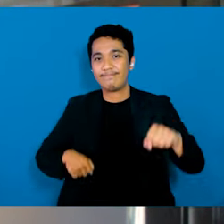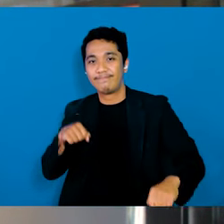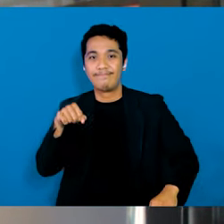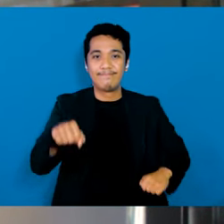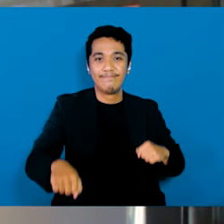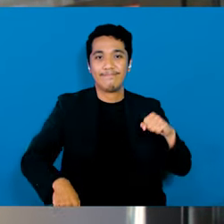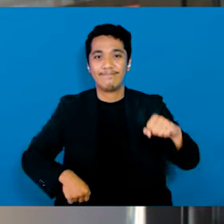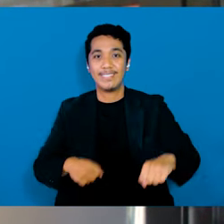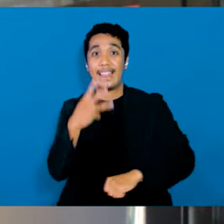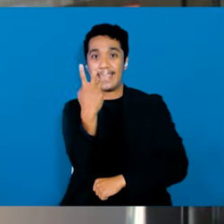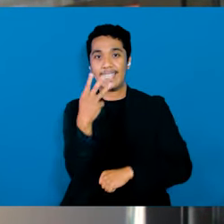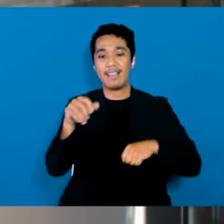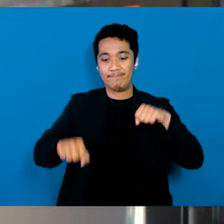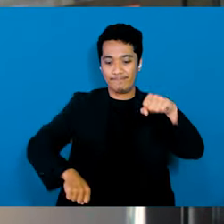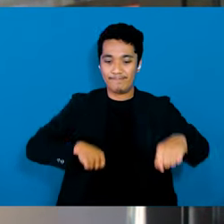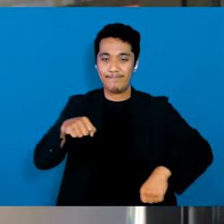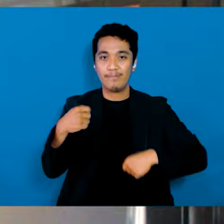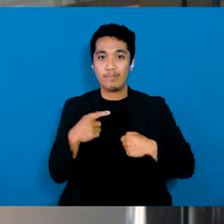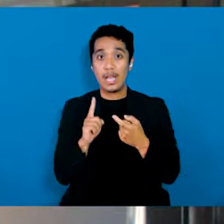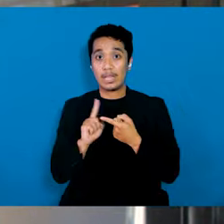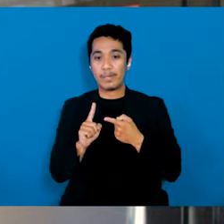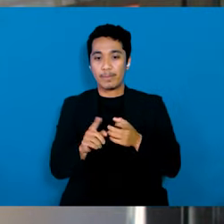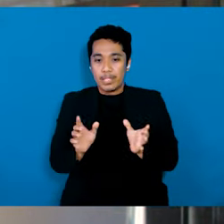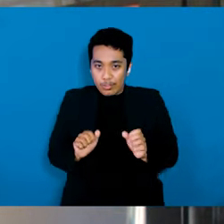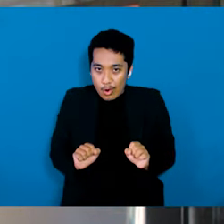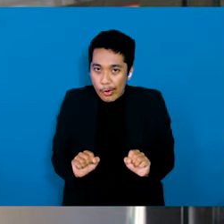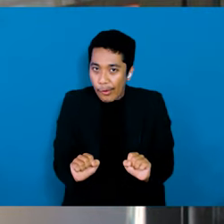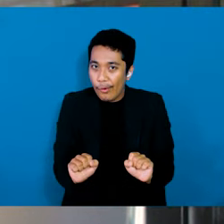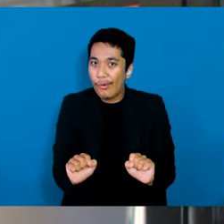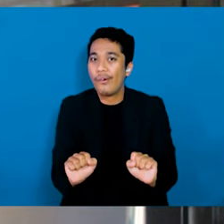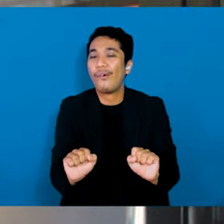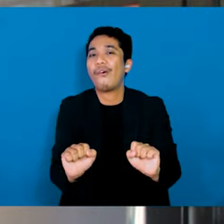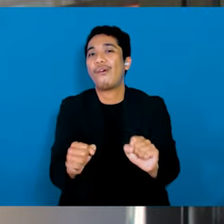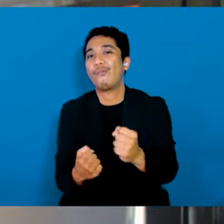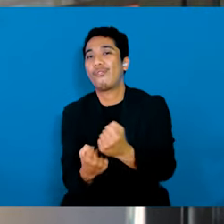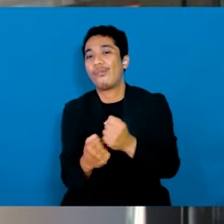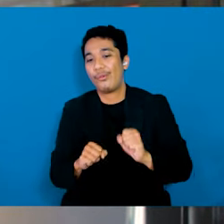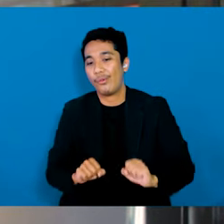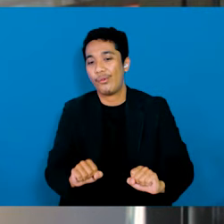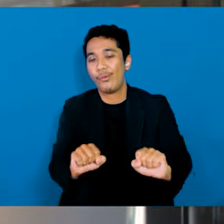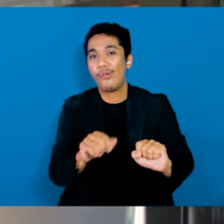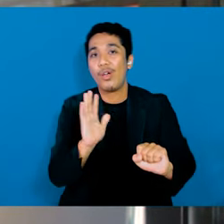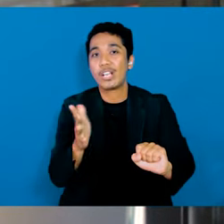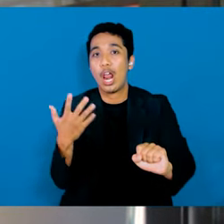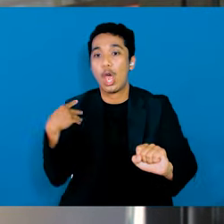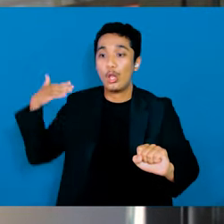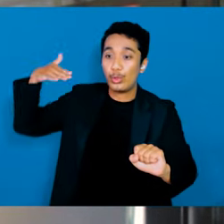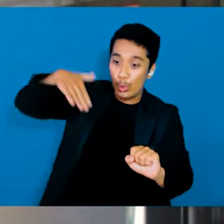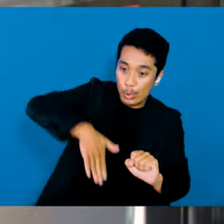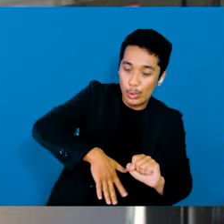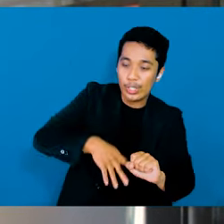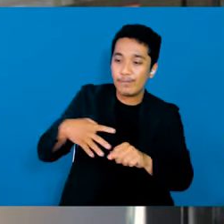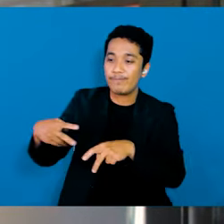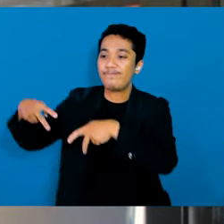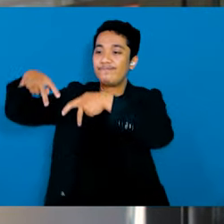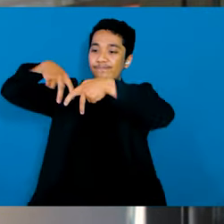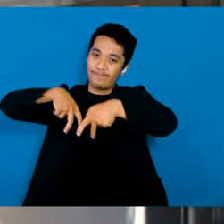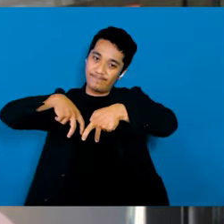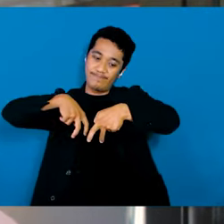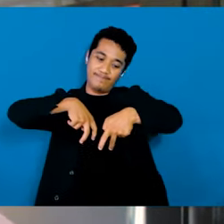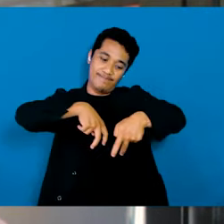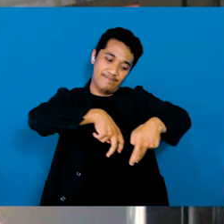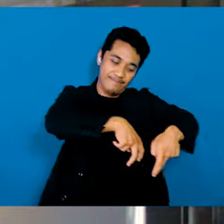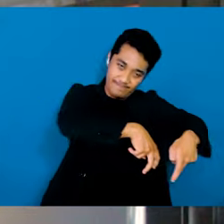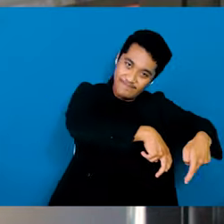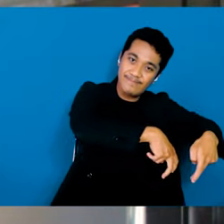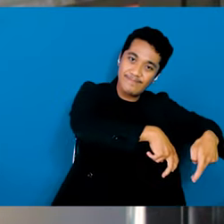roda 3. Itu teman-teman mendorong kalau jalan nanjak ya. Kalau jalan menurun dia bonceng di belakang, karena roda 3 tuh